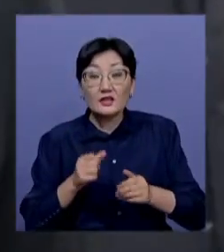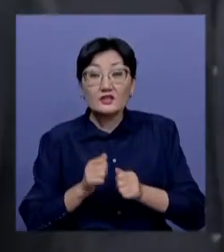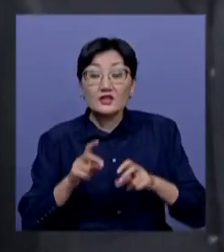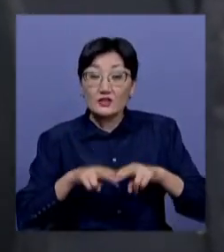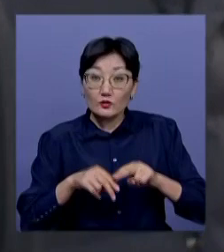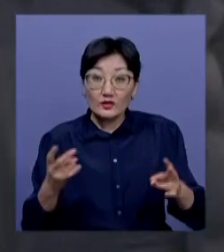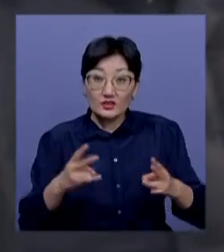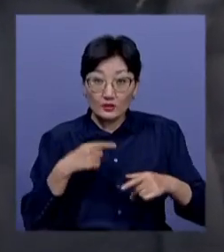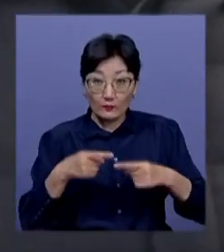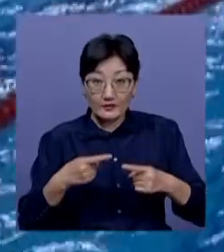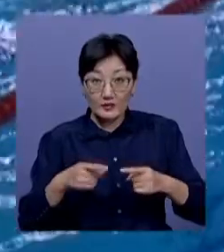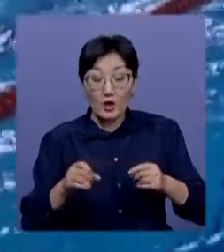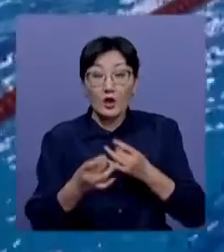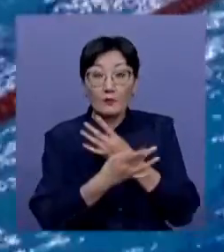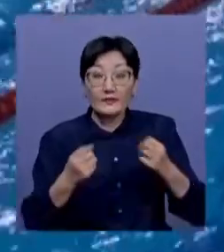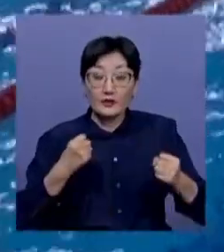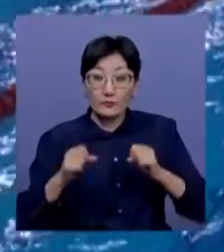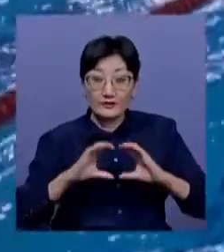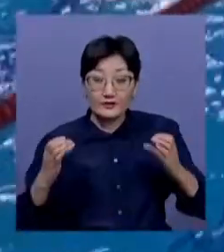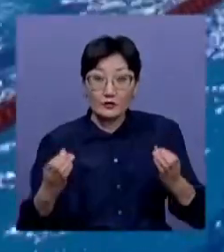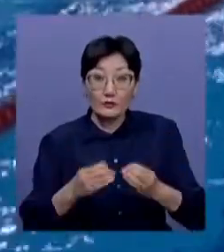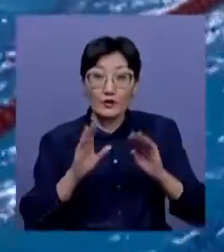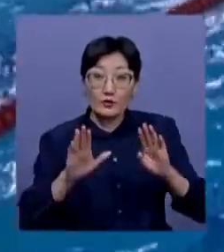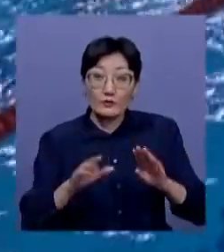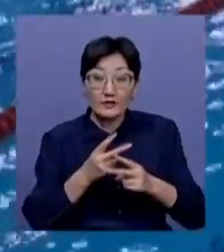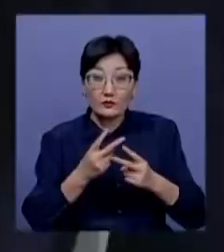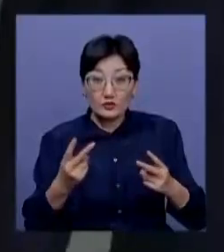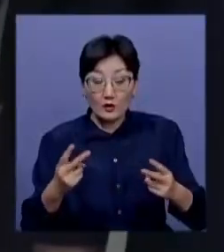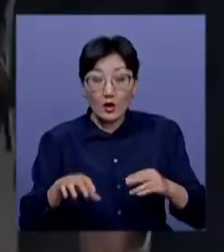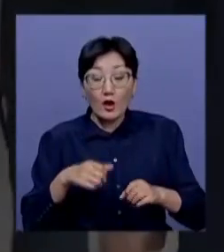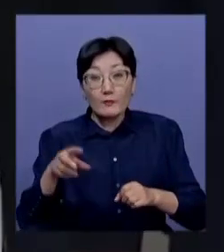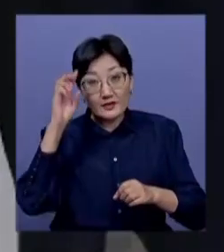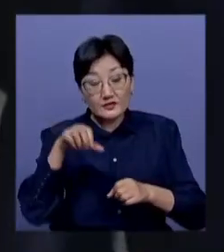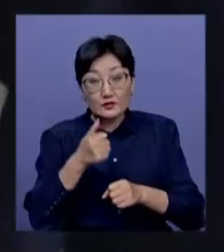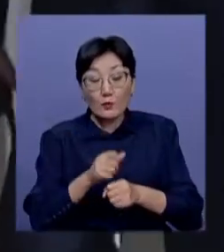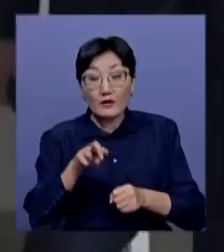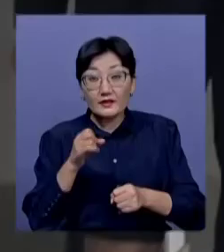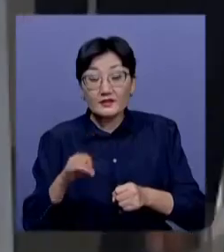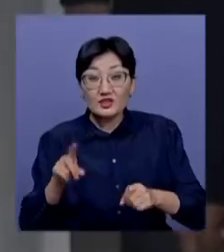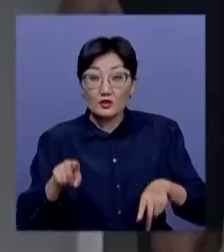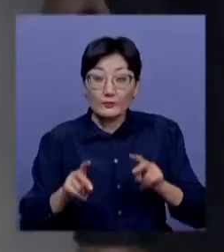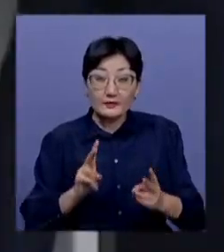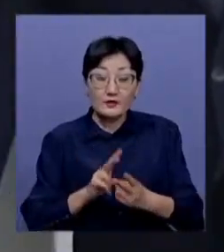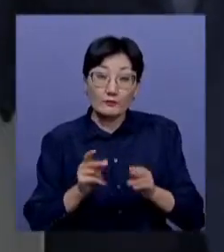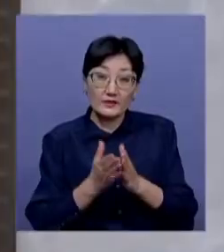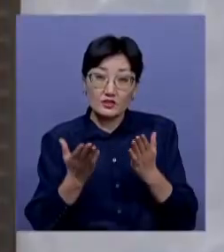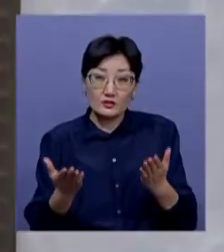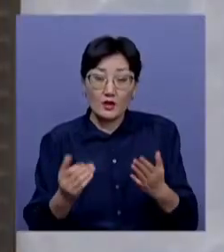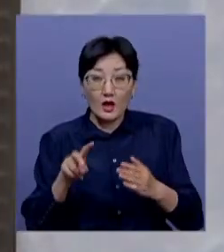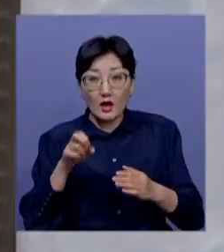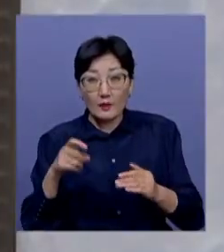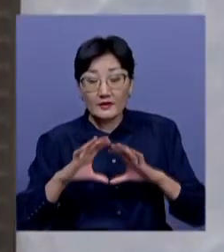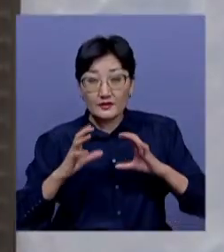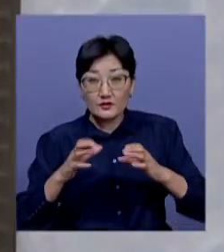атап өтті. Содан соң мәдени спорт кешеніндегі көрмені тамашалады. Мемлекет басшысына Абайдың сирек кездесетін кітаптары, Абай